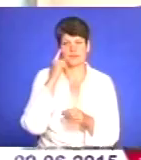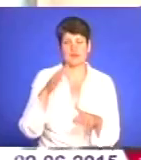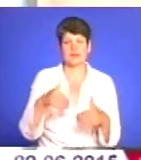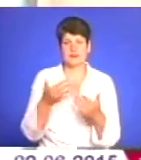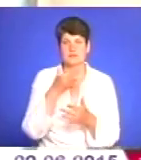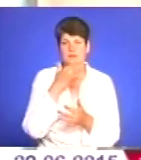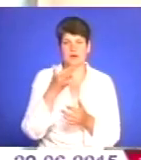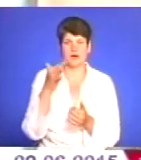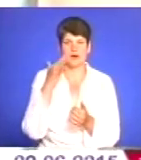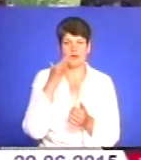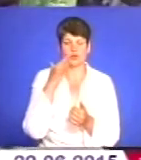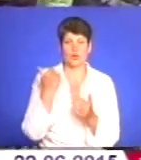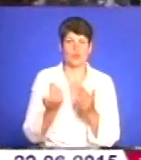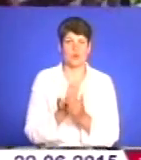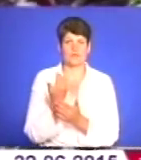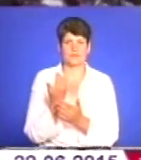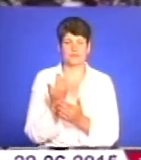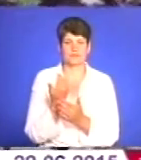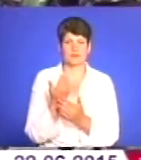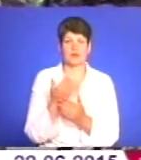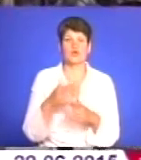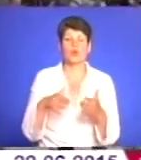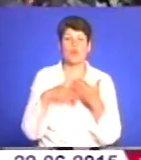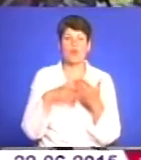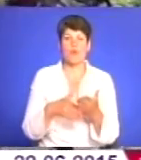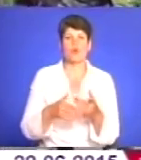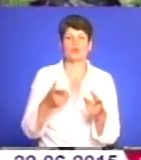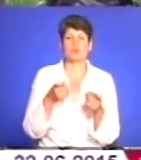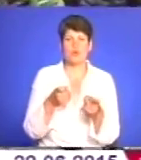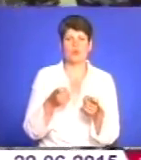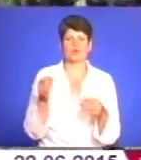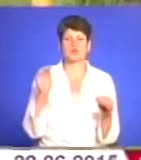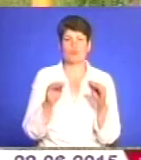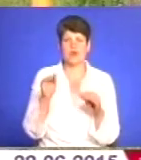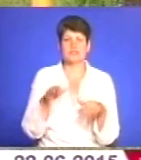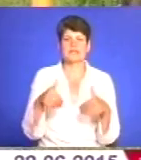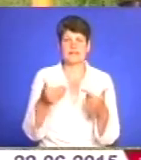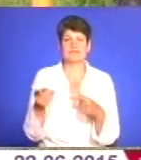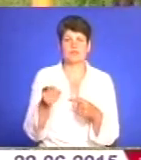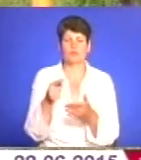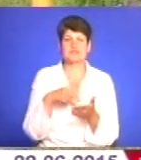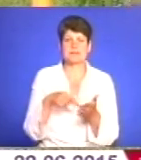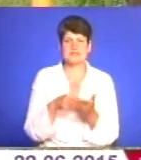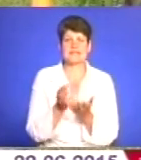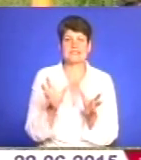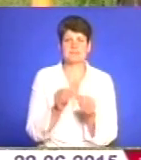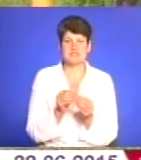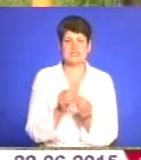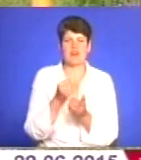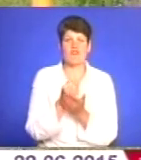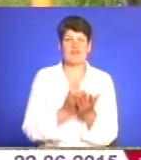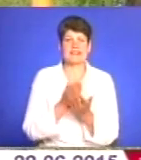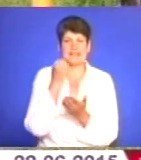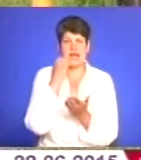їм багато нового. Методичну допомогу, зброю, спорядження надали у Тернопільській міській спілці ветеранів